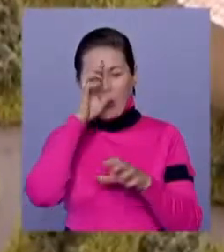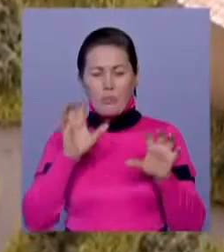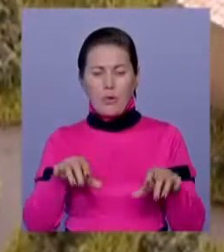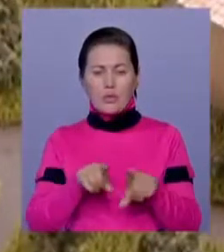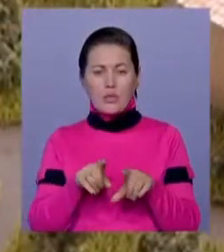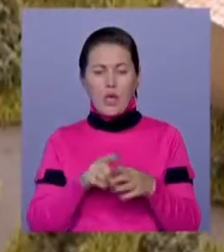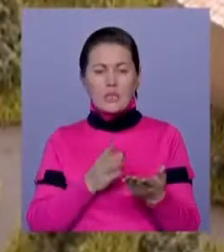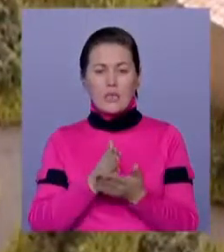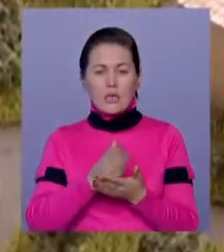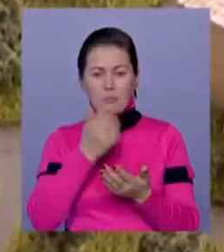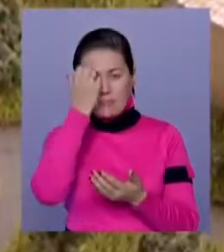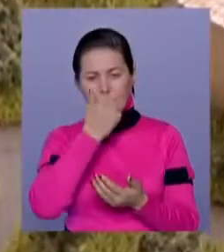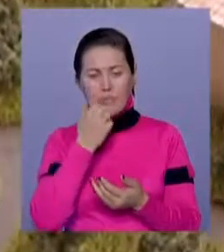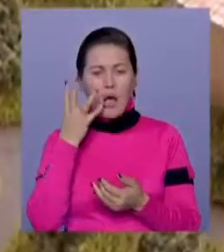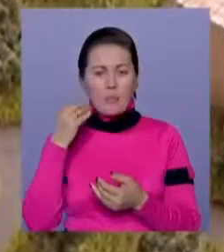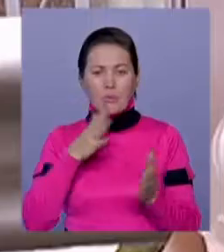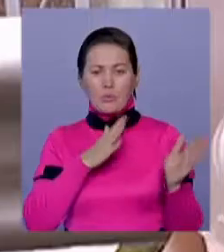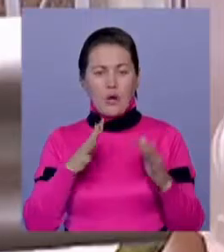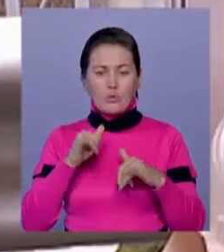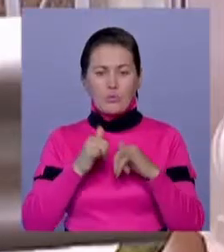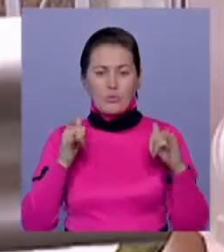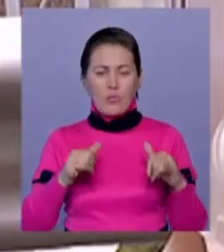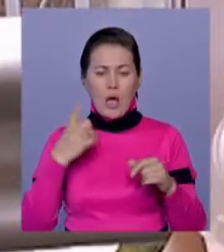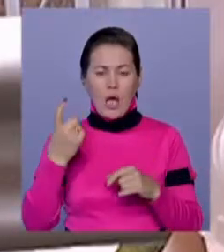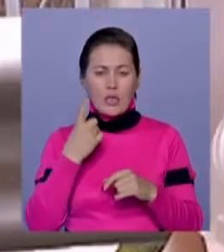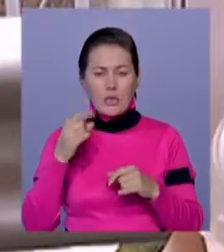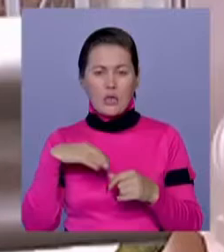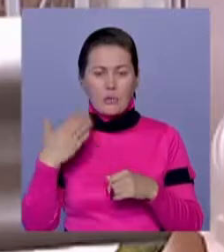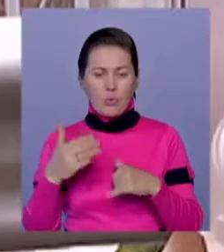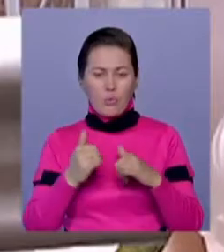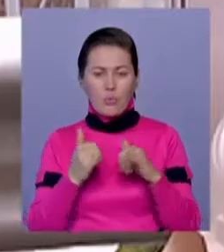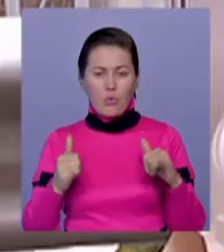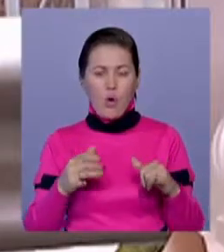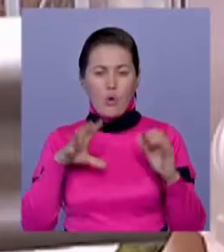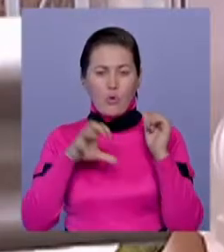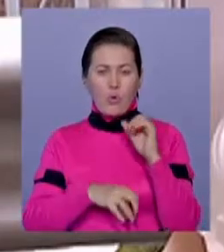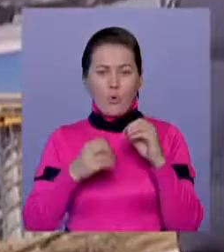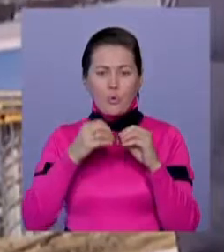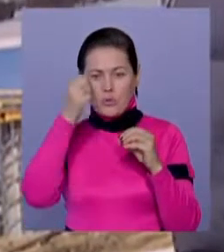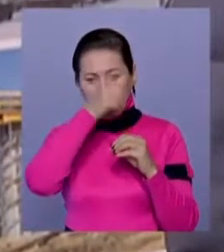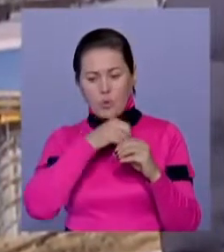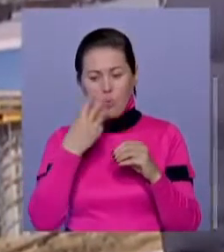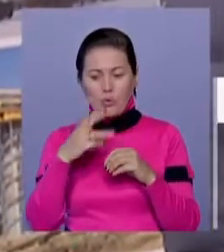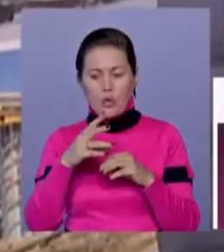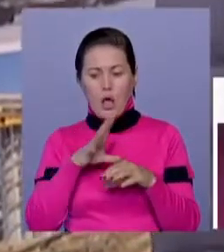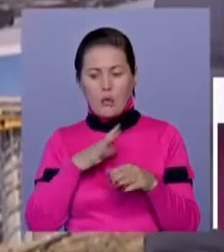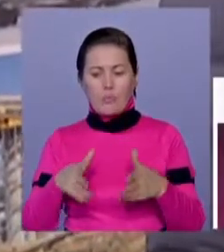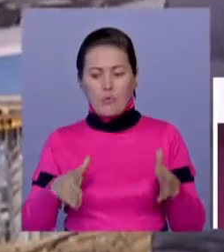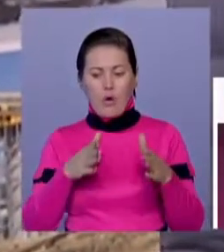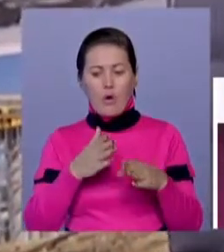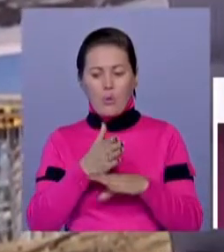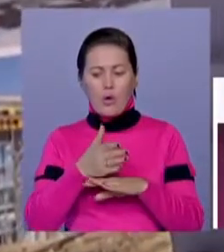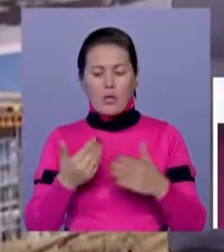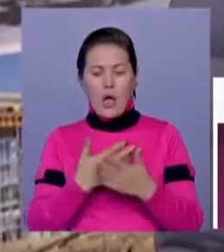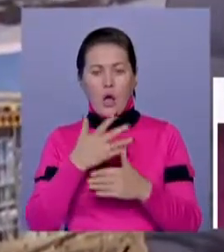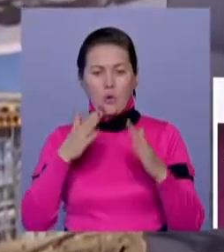Президентіміздің саясаты арқасында Алматы тұрақты дамуда, экономикалық жағынан өсуде. Соңғы 10 жыл ішінде 30 жол айырығы ашылды, жаңа